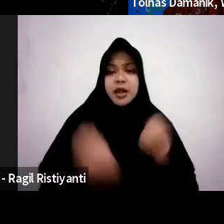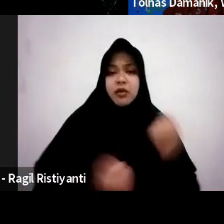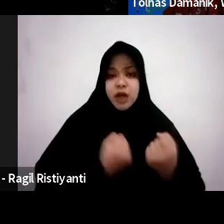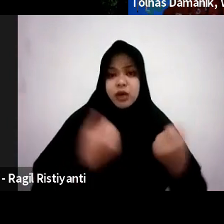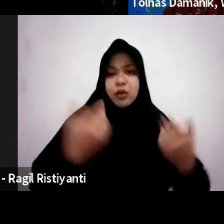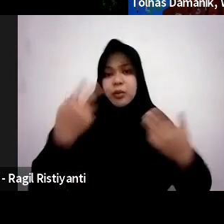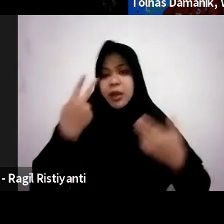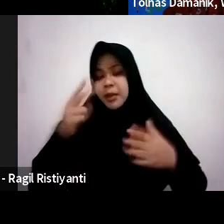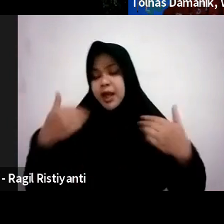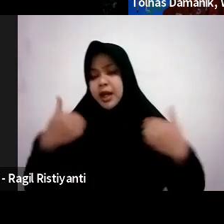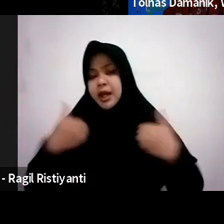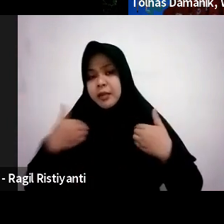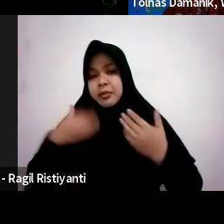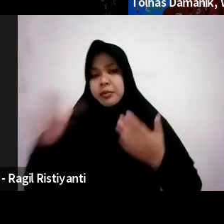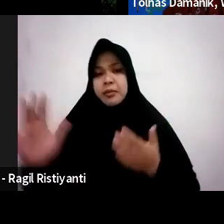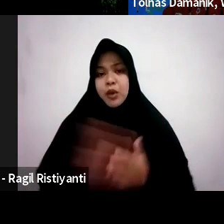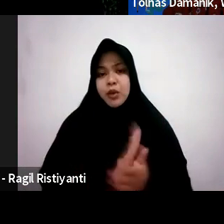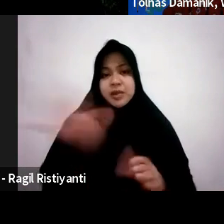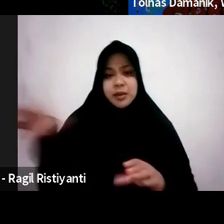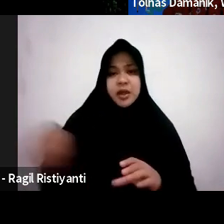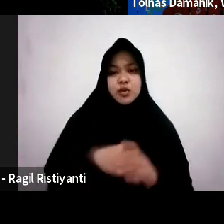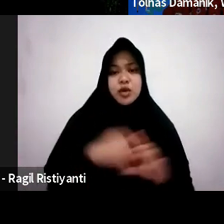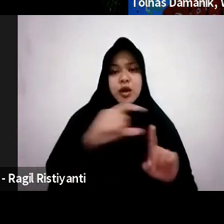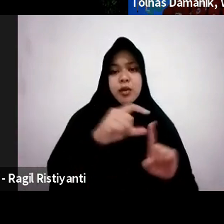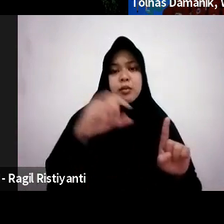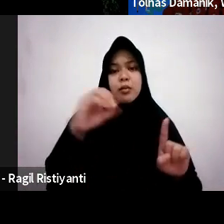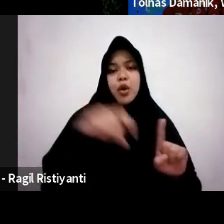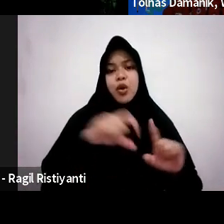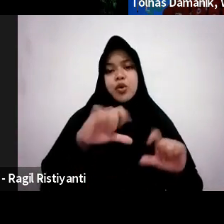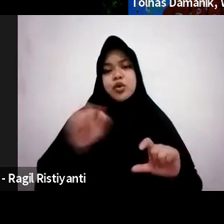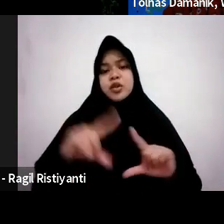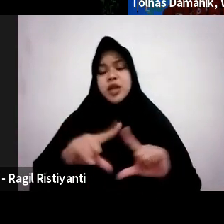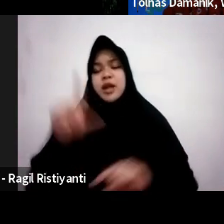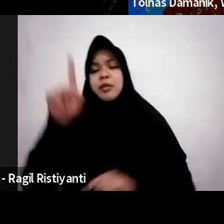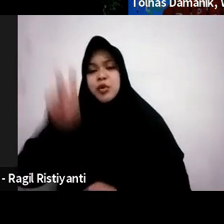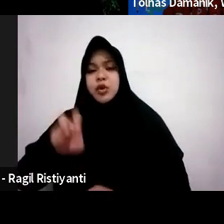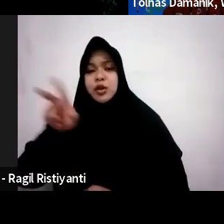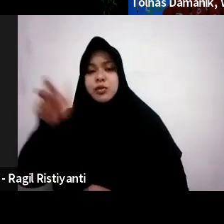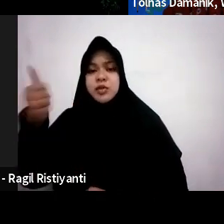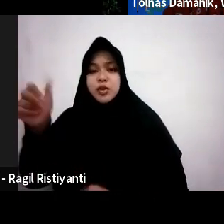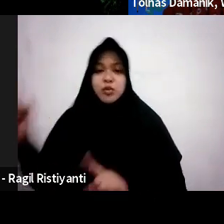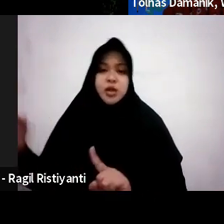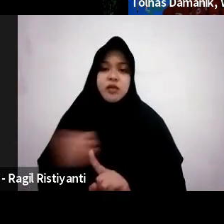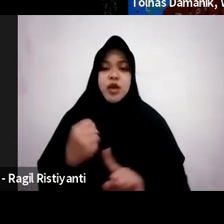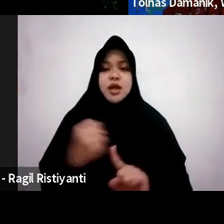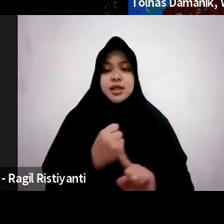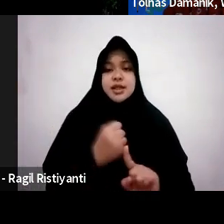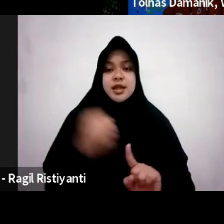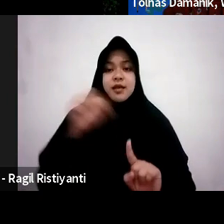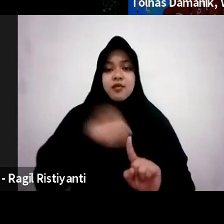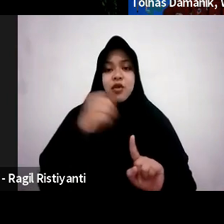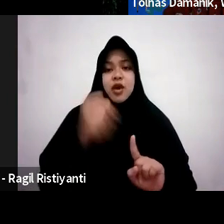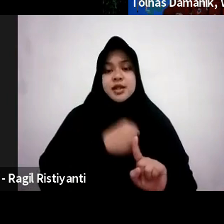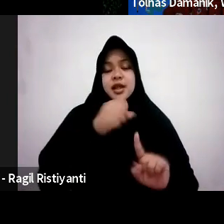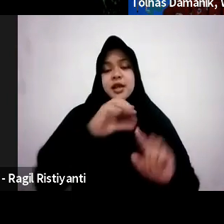untuk bisa masuk kedalam objek dan dan menggunakan Pokja itu sebagai alat atau kasih nanti ya jadi advokat pendidikan